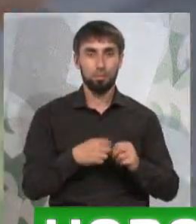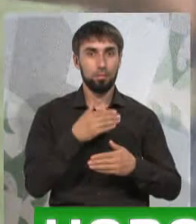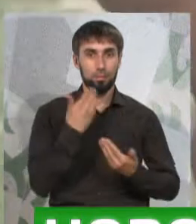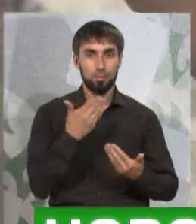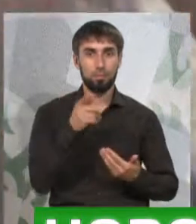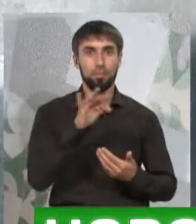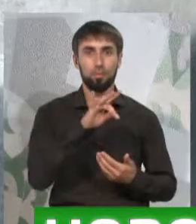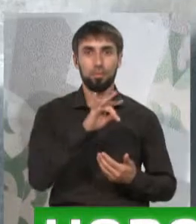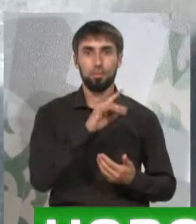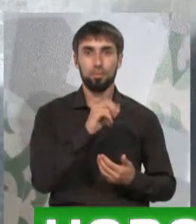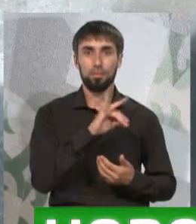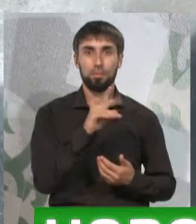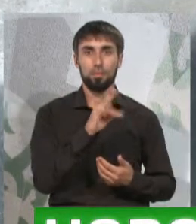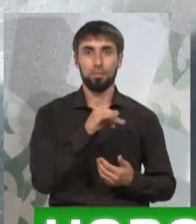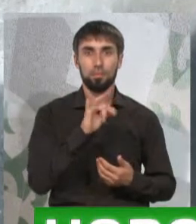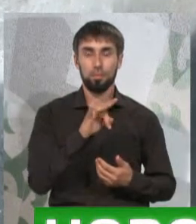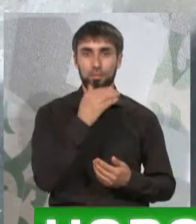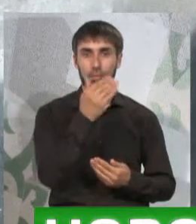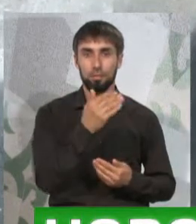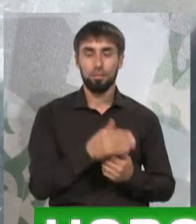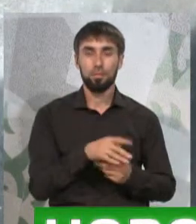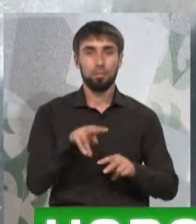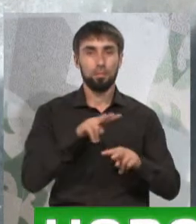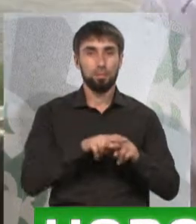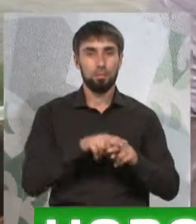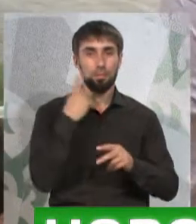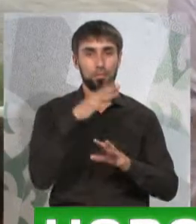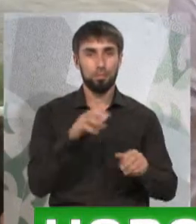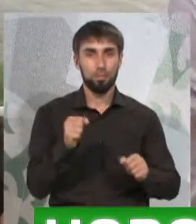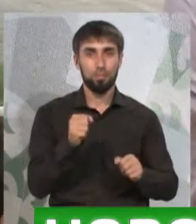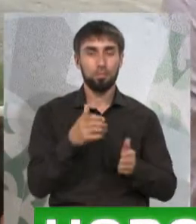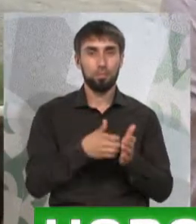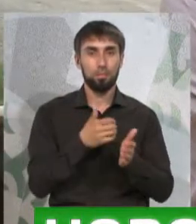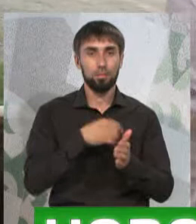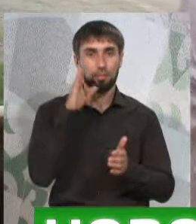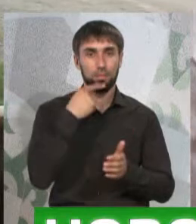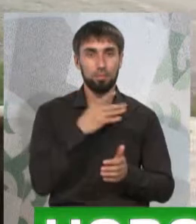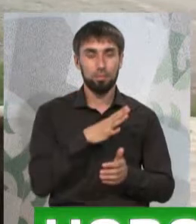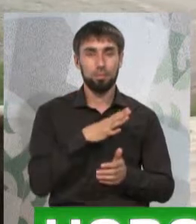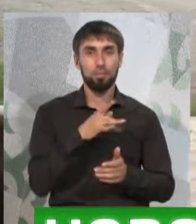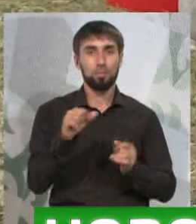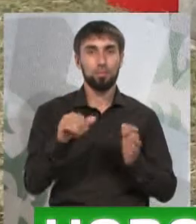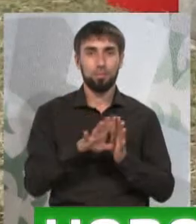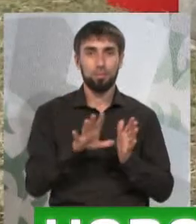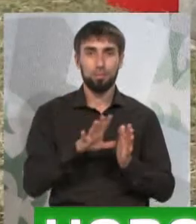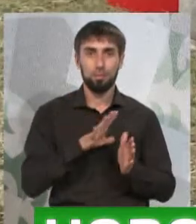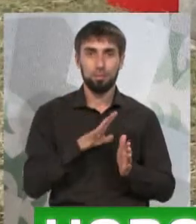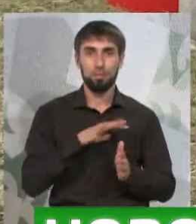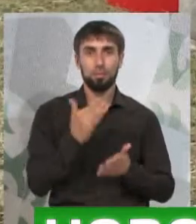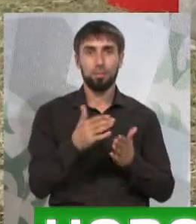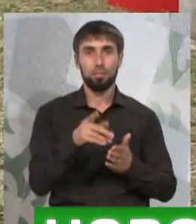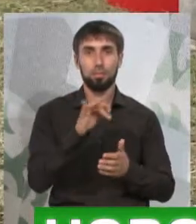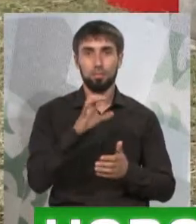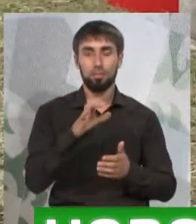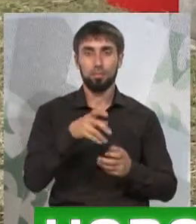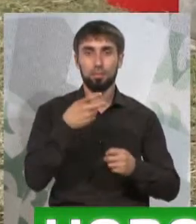она поступает из Кизлярского водозабора. Местные власти отсутствие воды объясняют просто – перебои с электричеством, изношенность насосов